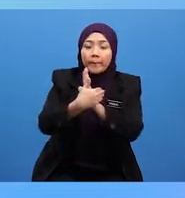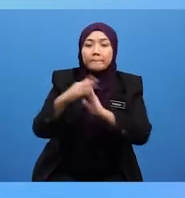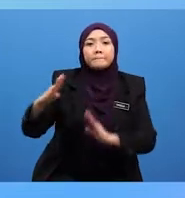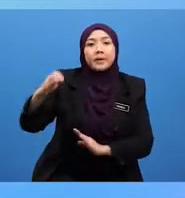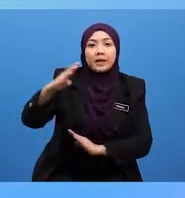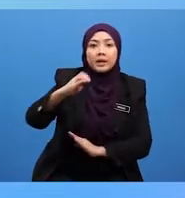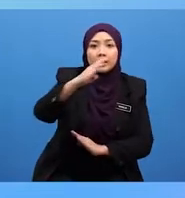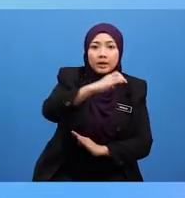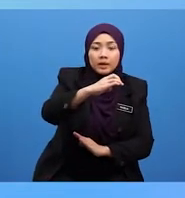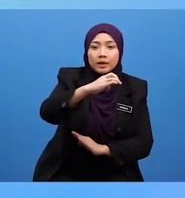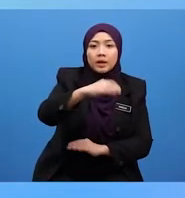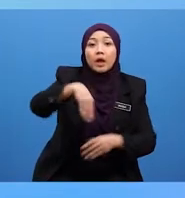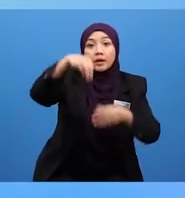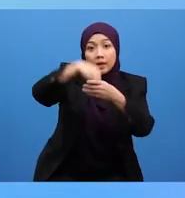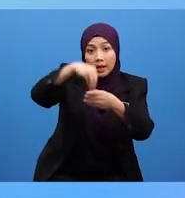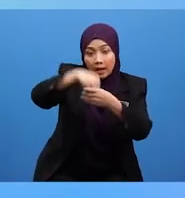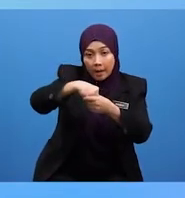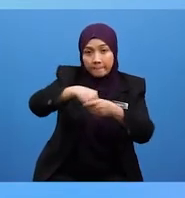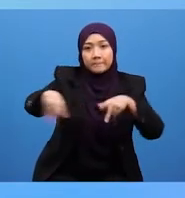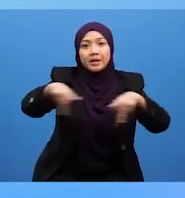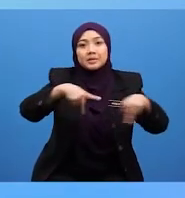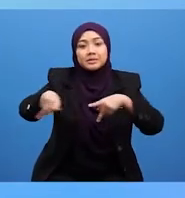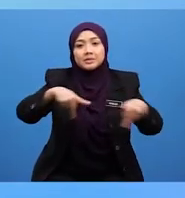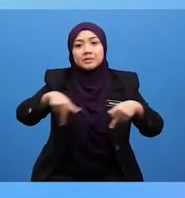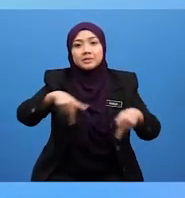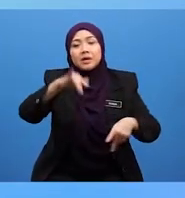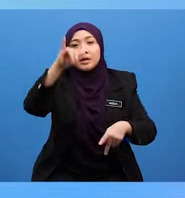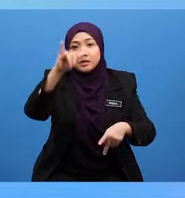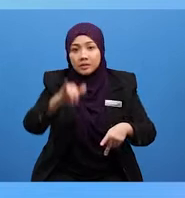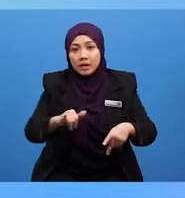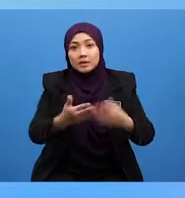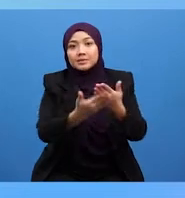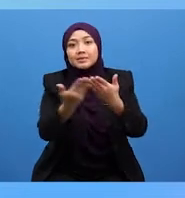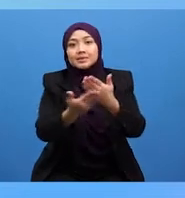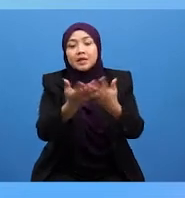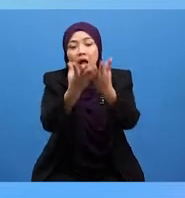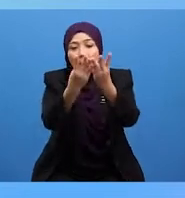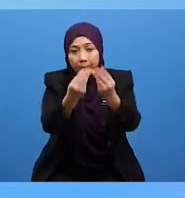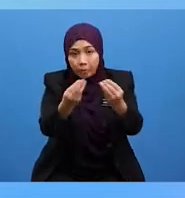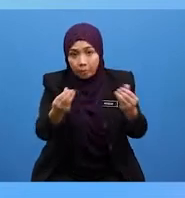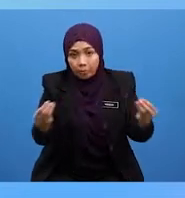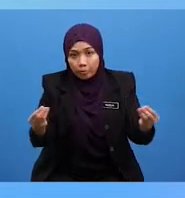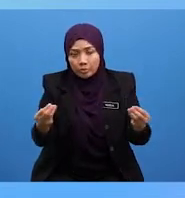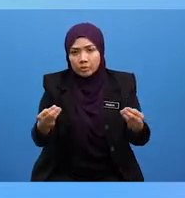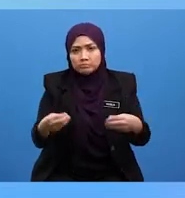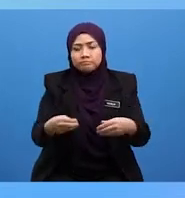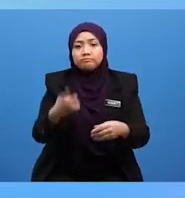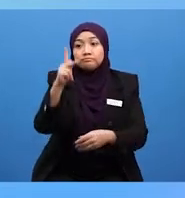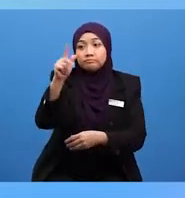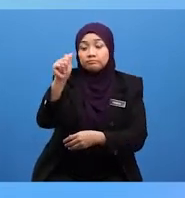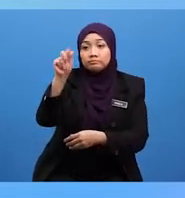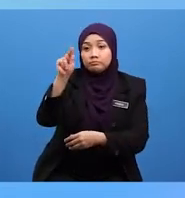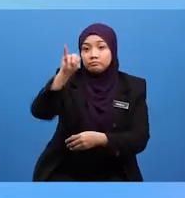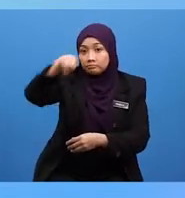bakteria. Dalam plastik jenis terbiodegradasi, kanji dimasukkan secara